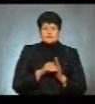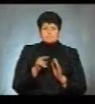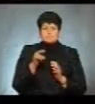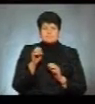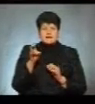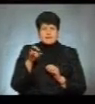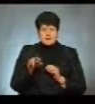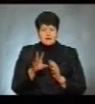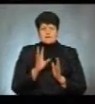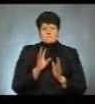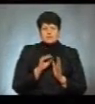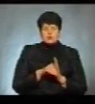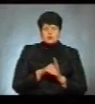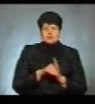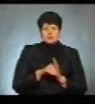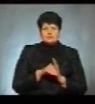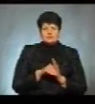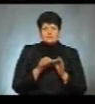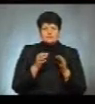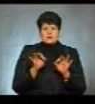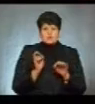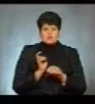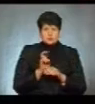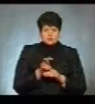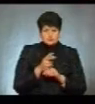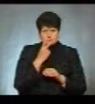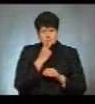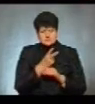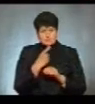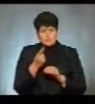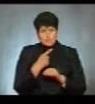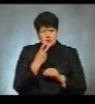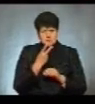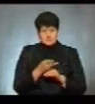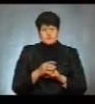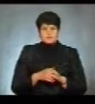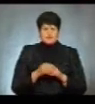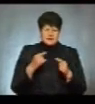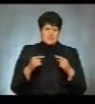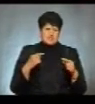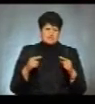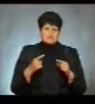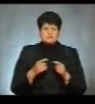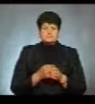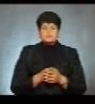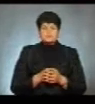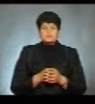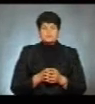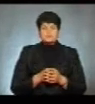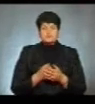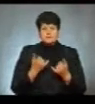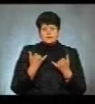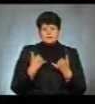пеня, включення, щоб має бути доступ вільний, щоб переглянути покази лічильників і інші такі нюанси. Ну, ми